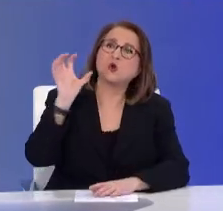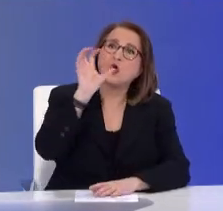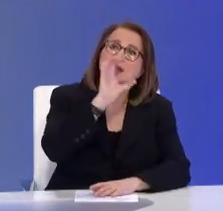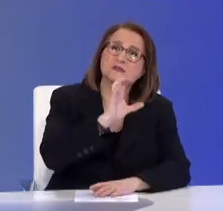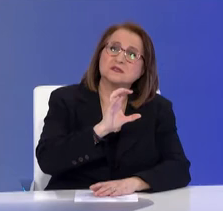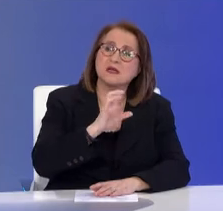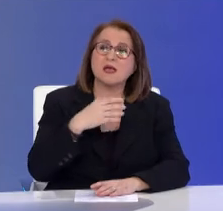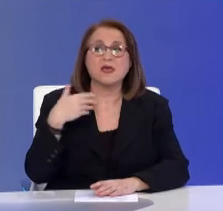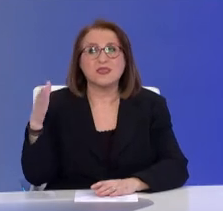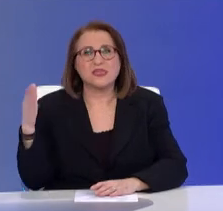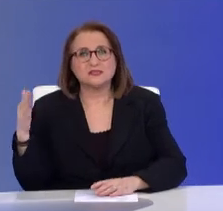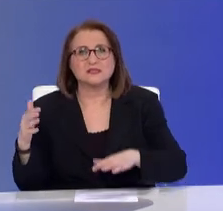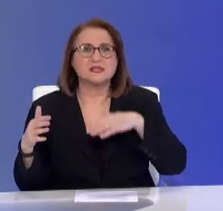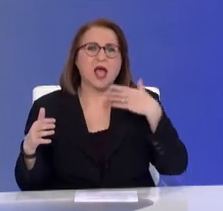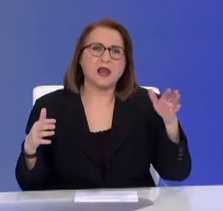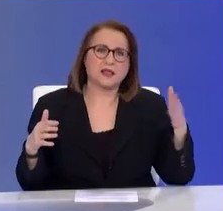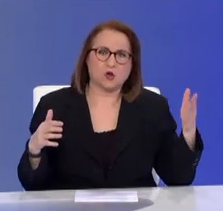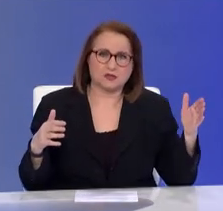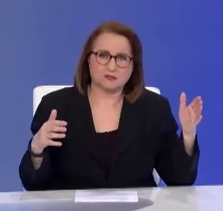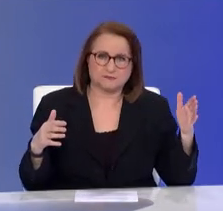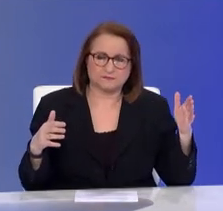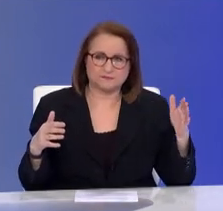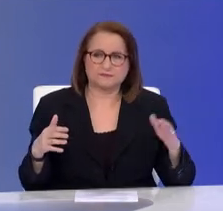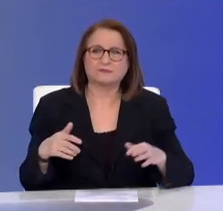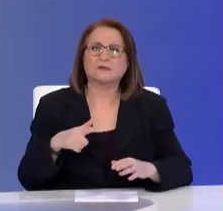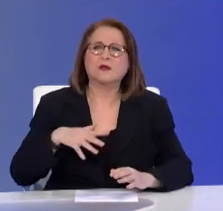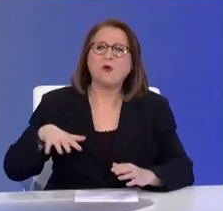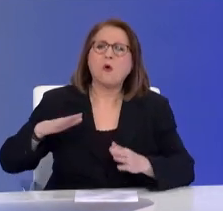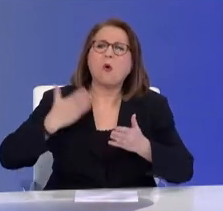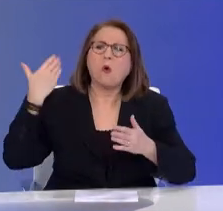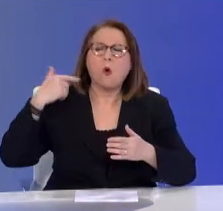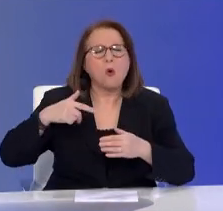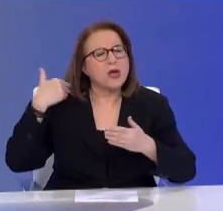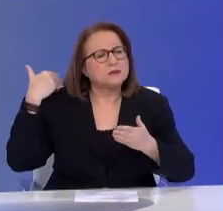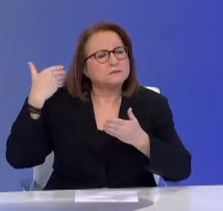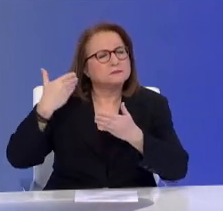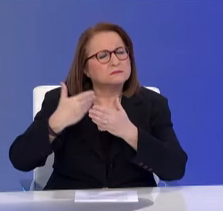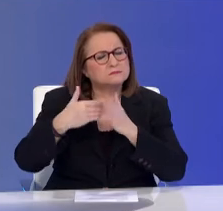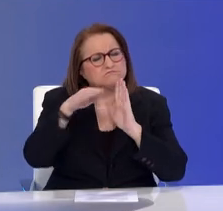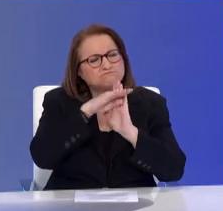Ανατολής. Οι αρετές βάσει των οποίων